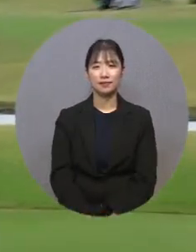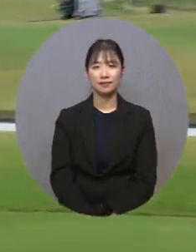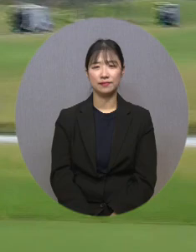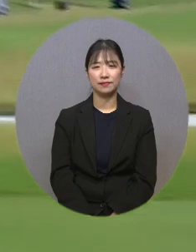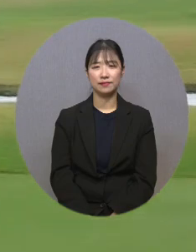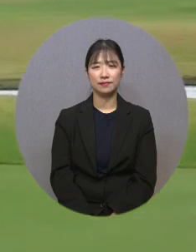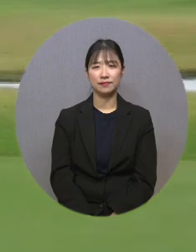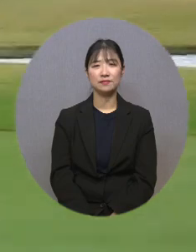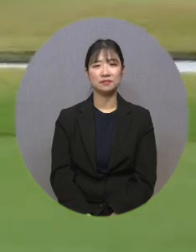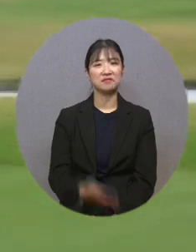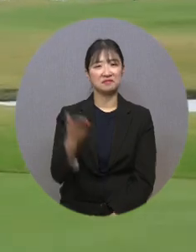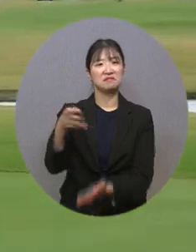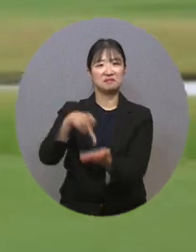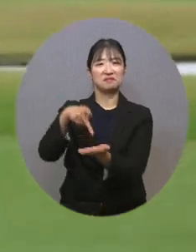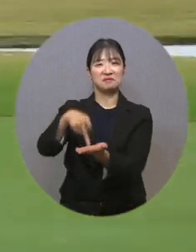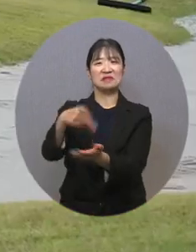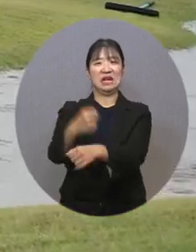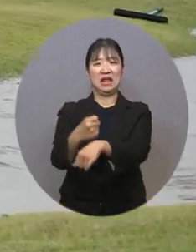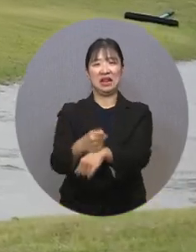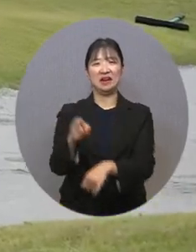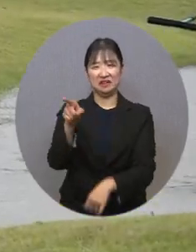형 깽깽이 하시죠.